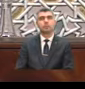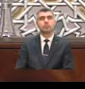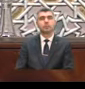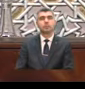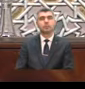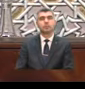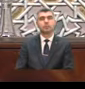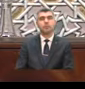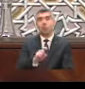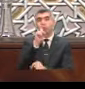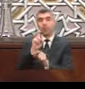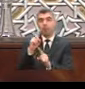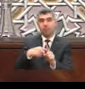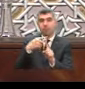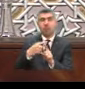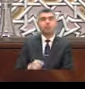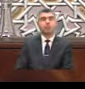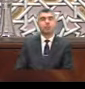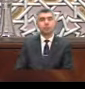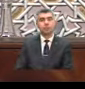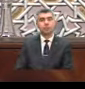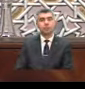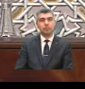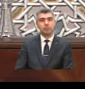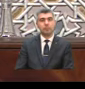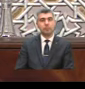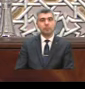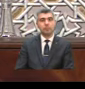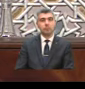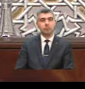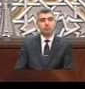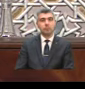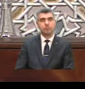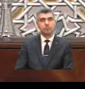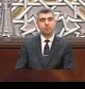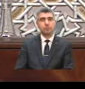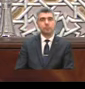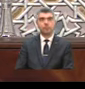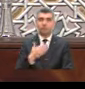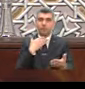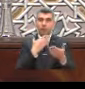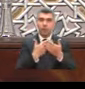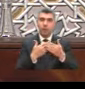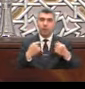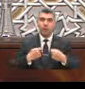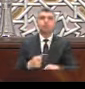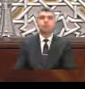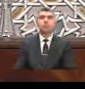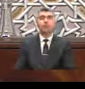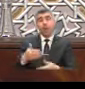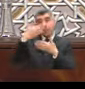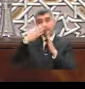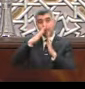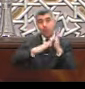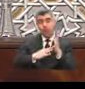هل هناك تعقيبات اضافيه؟ تفضل السيد نائب. شكرا السيده الرئيسه. المغاربة اليوم